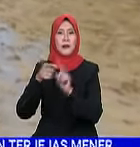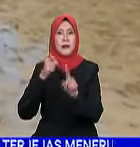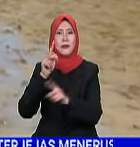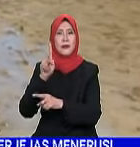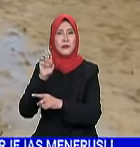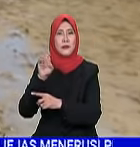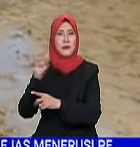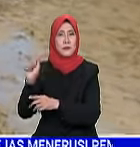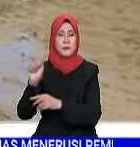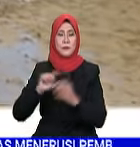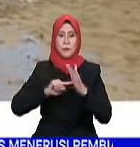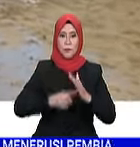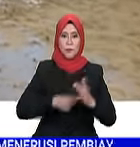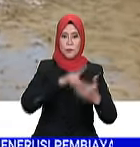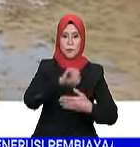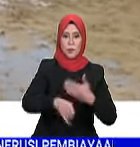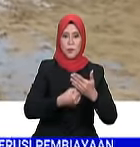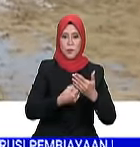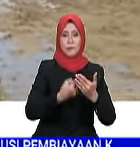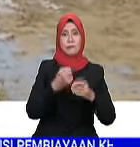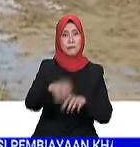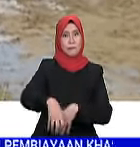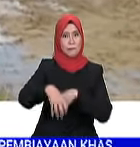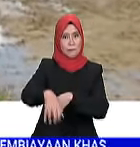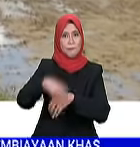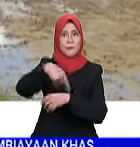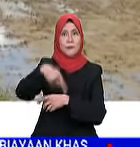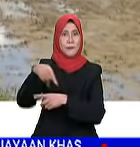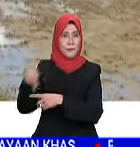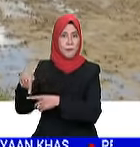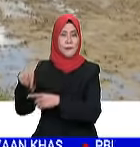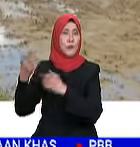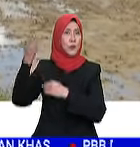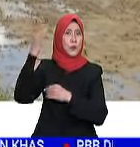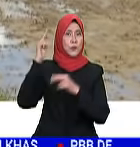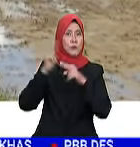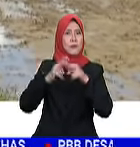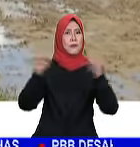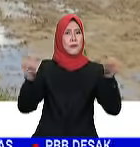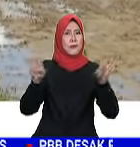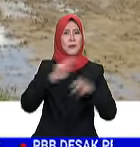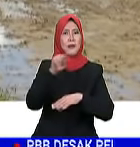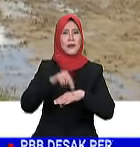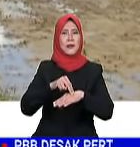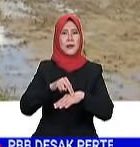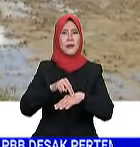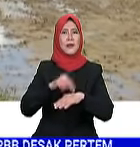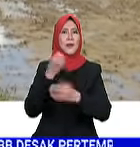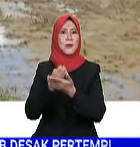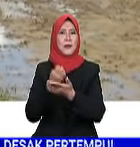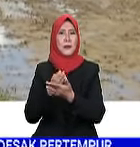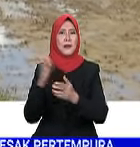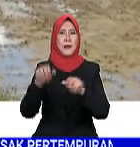dan bermula pelaksanaan projek pemacu pertanian PPP yang dahulunya dikenali sebagai National Key Economic